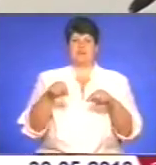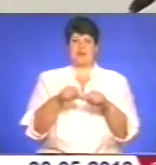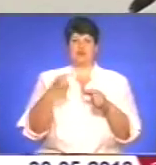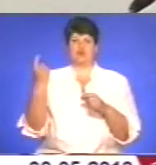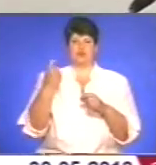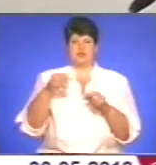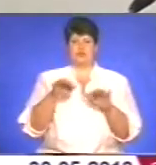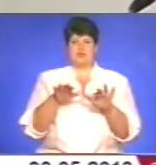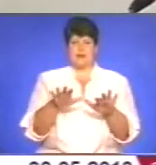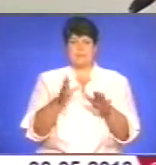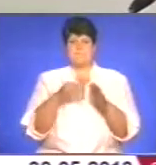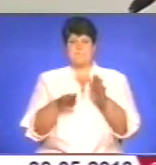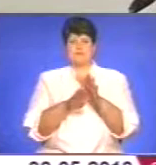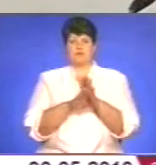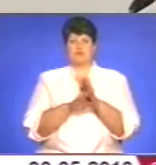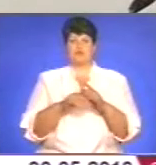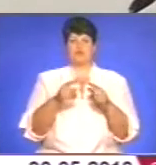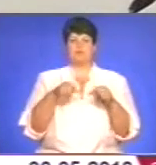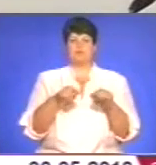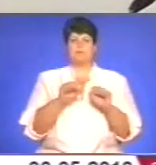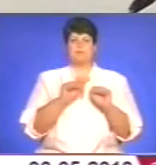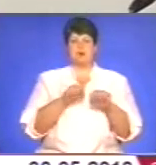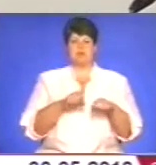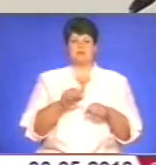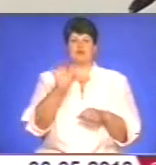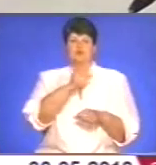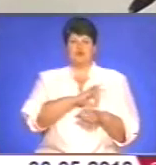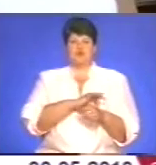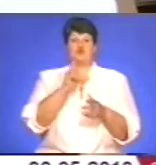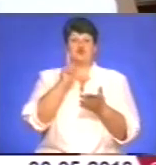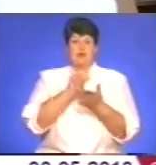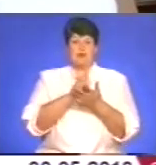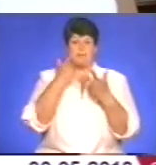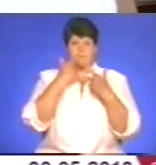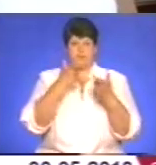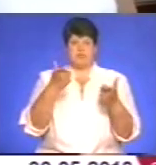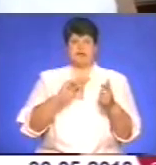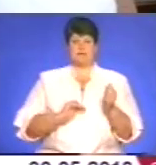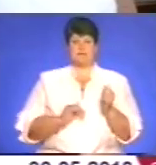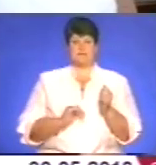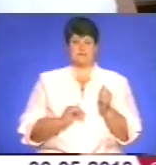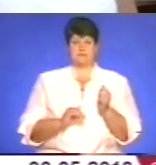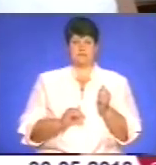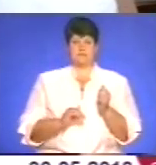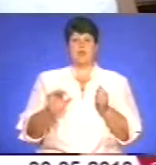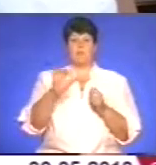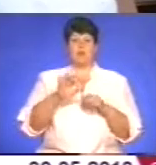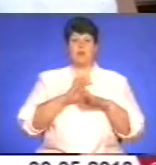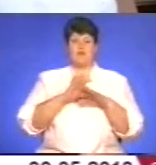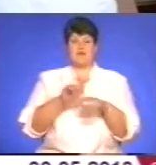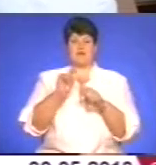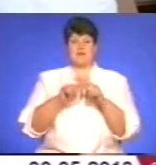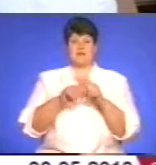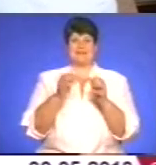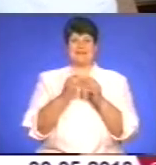діяльності, підрозділу справи захисту споживачів зобов'язані попереджати суб'єкти підприємницької діяльності про проведення перевірки